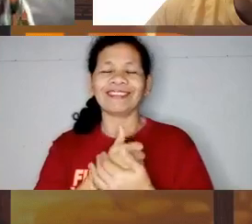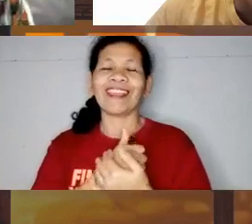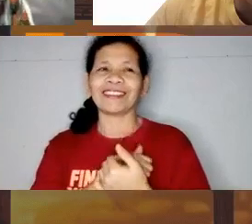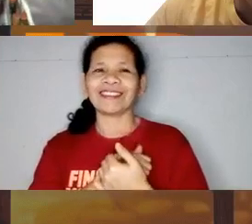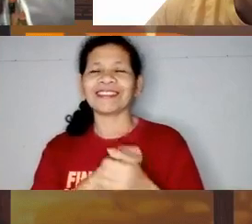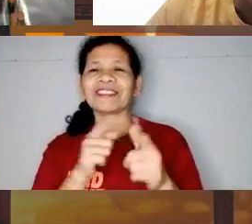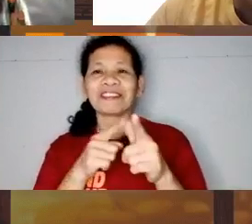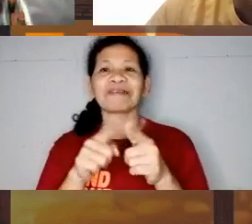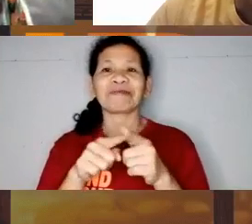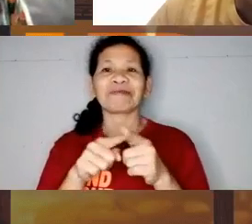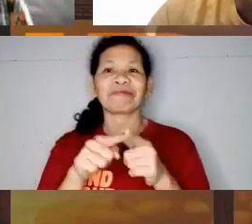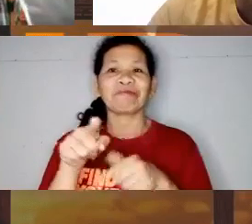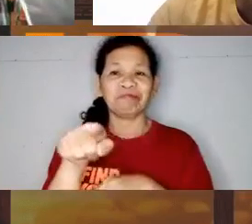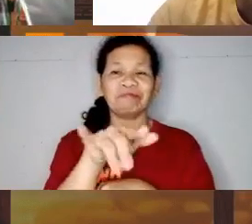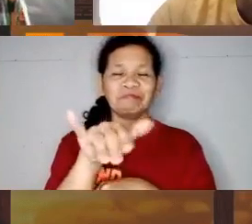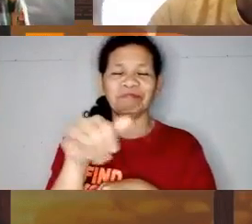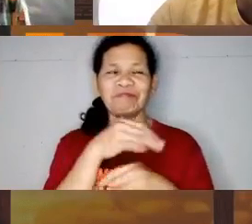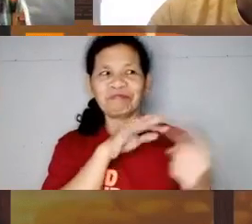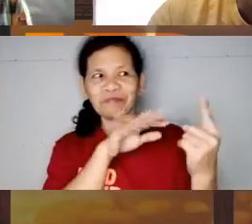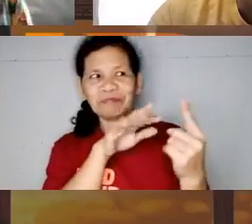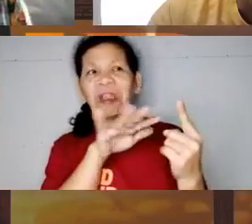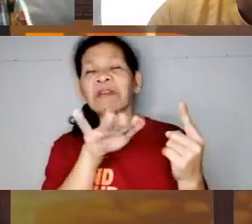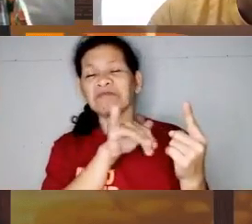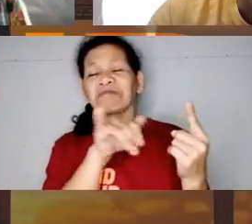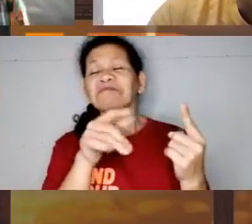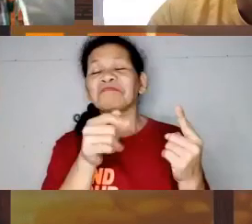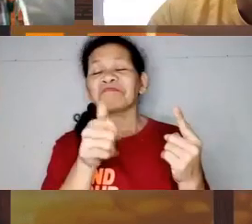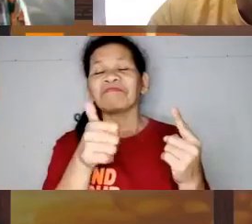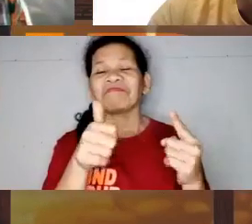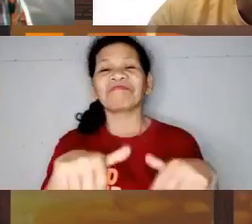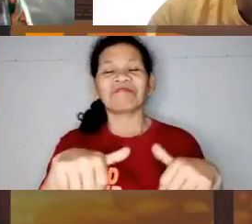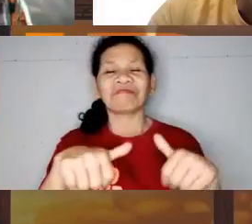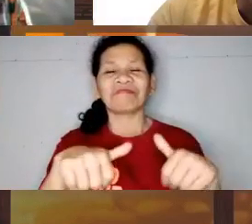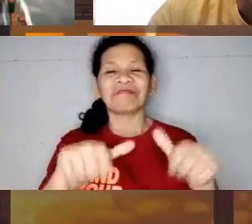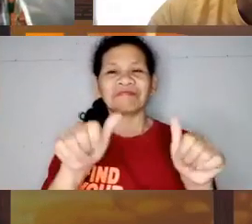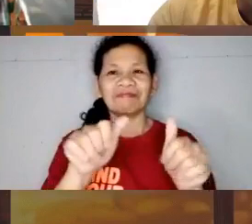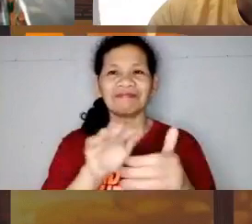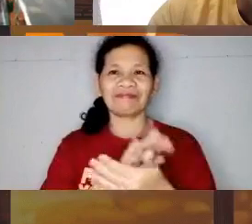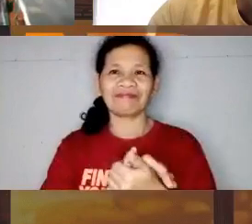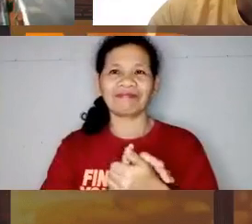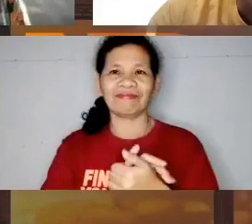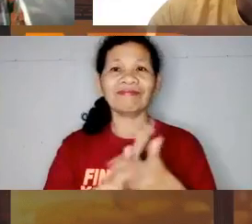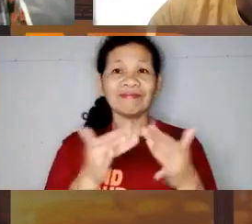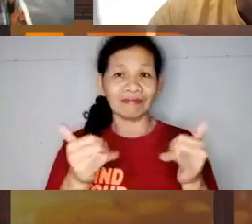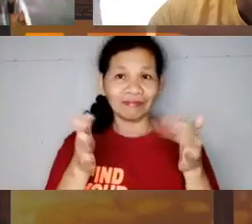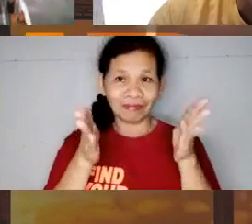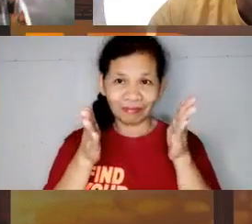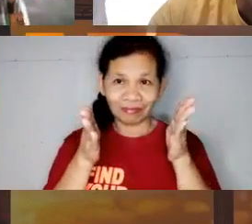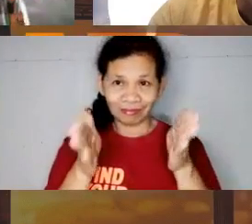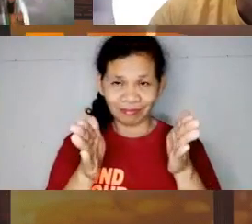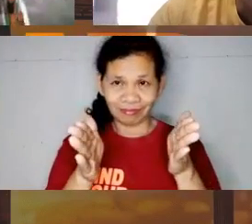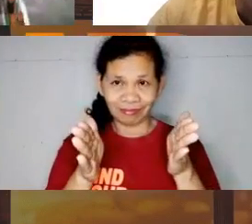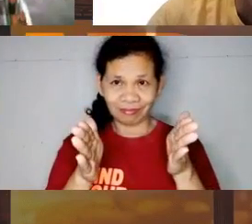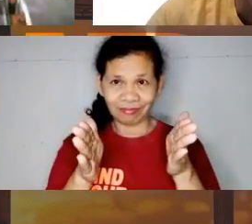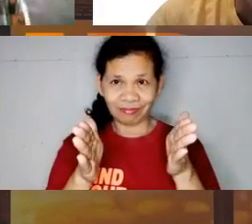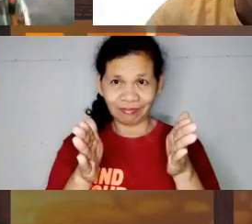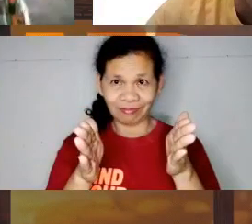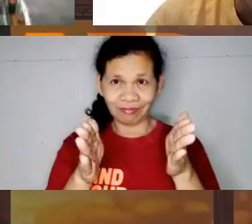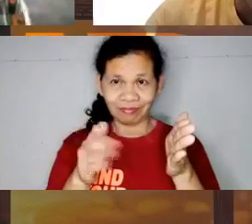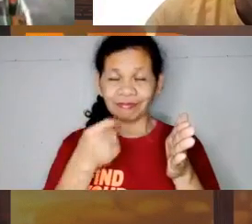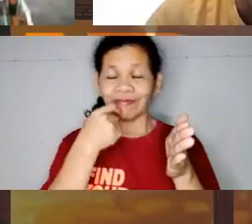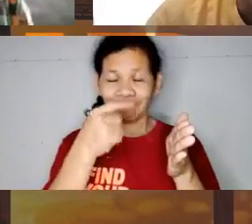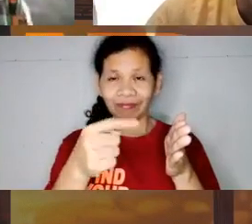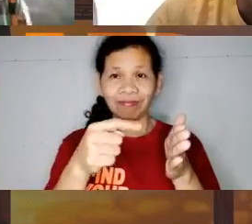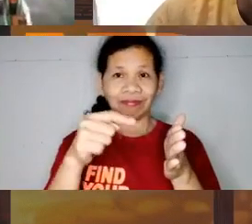nagsasalita, lalo sa kap. At ang dinidiin dito ay sinabi ni Sir Batulayan